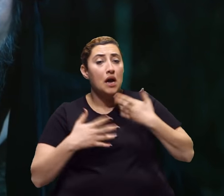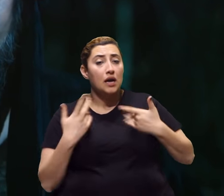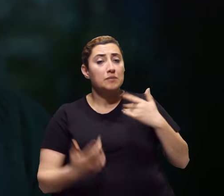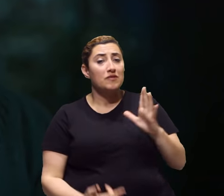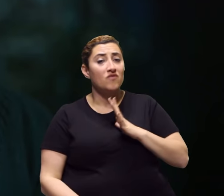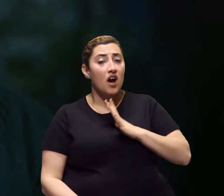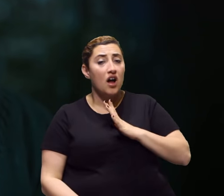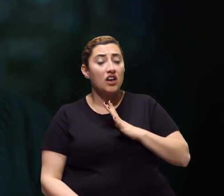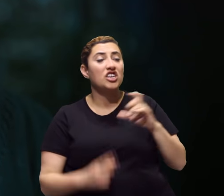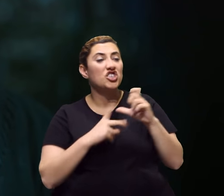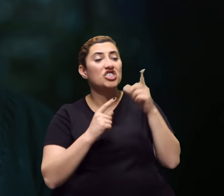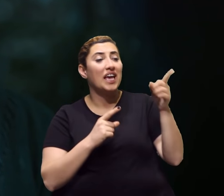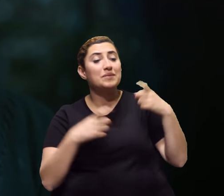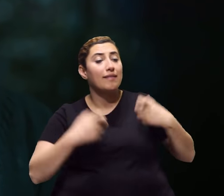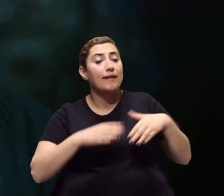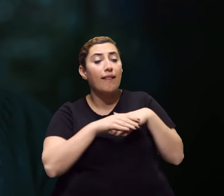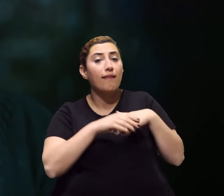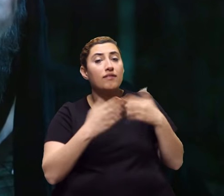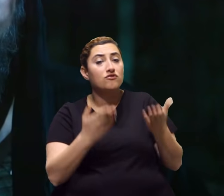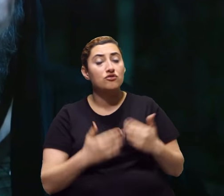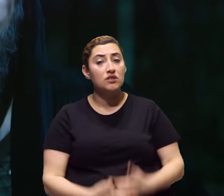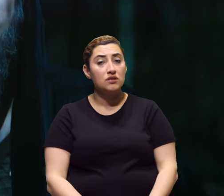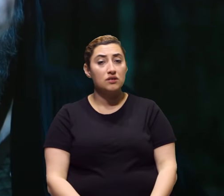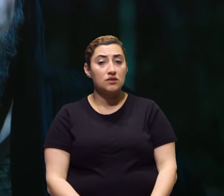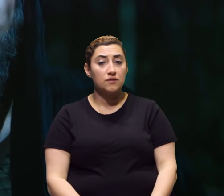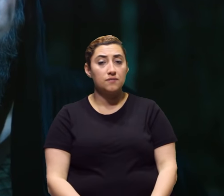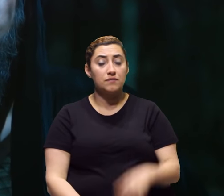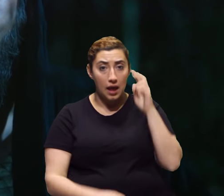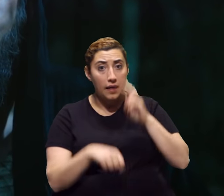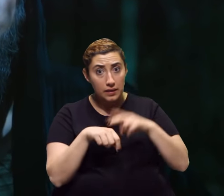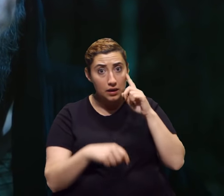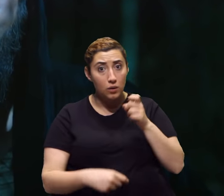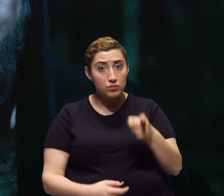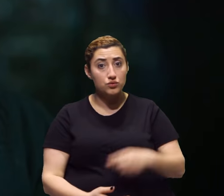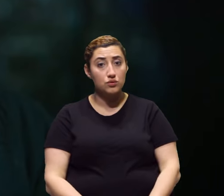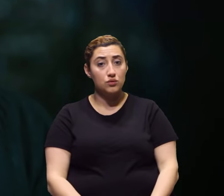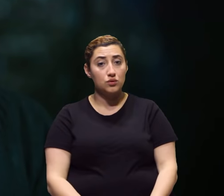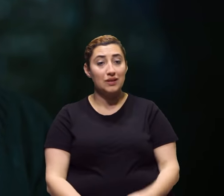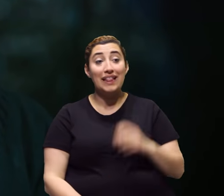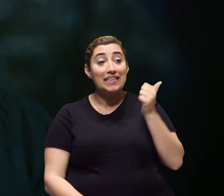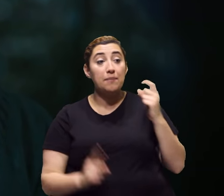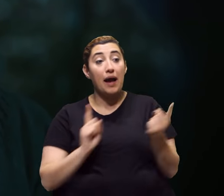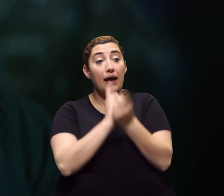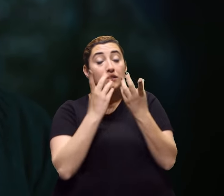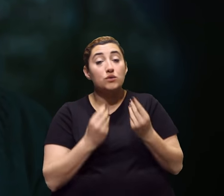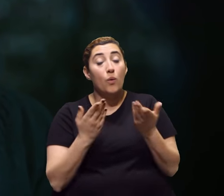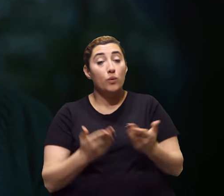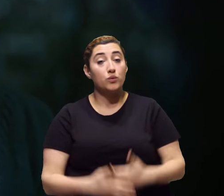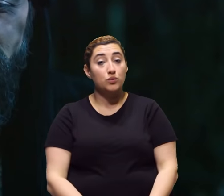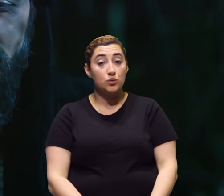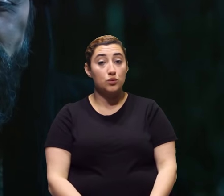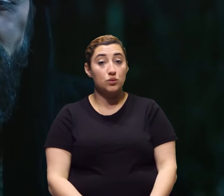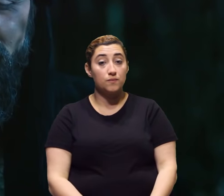ettiğim, şeyhimizle nerede tanış oldunuz? Hatırlar mısınız? Ne vakit karşılaştınız